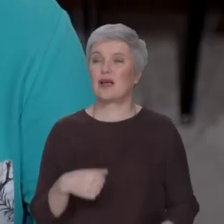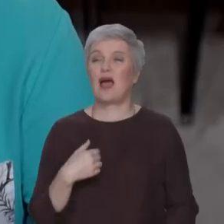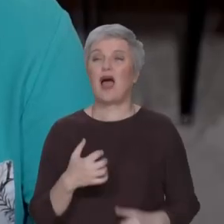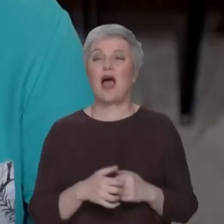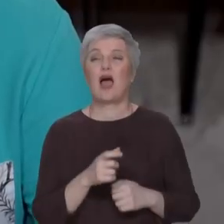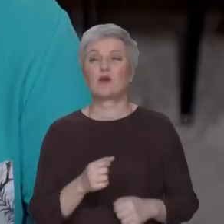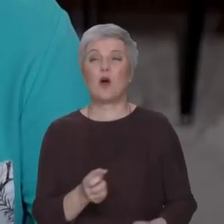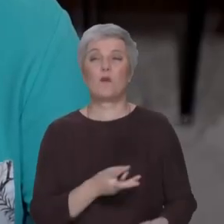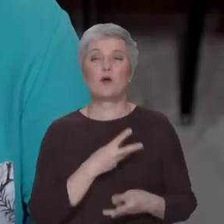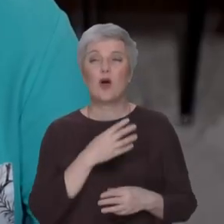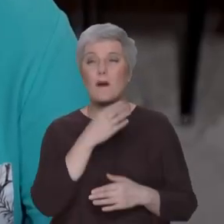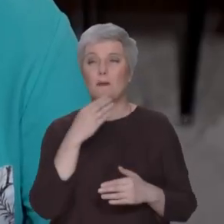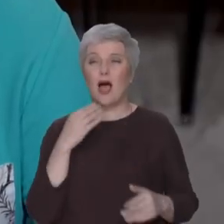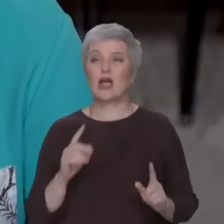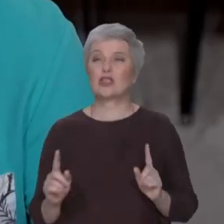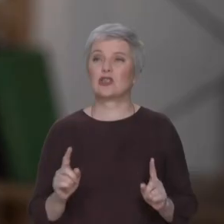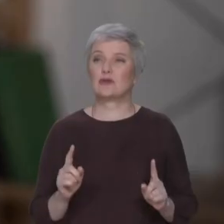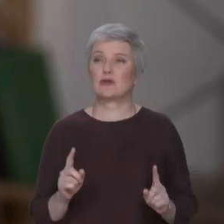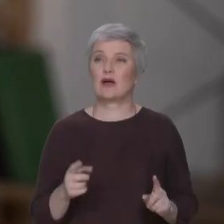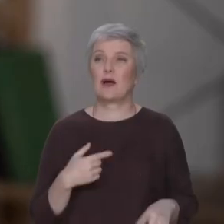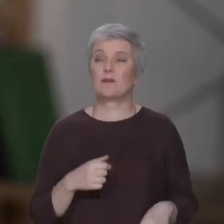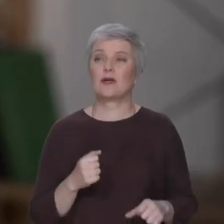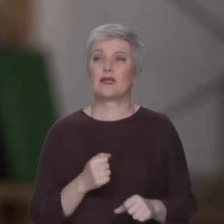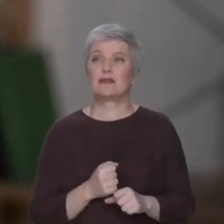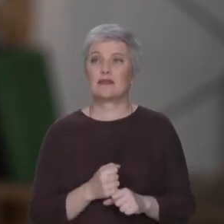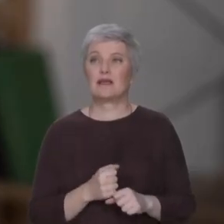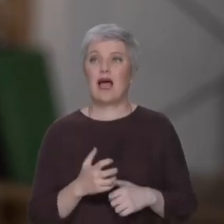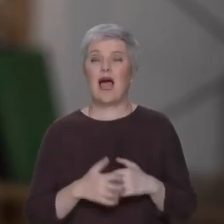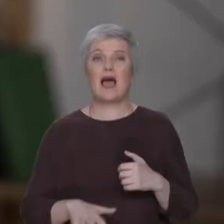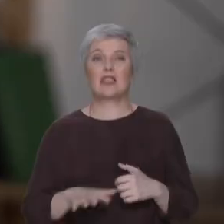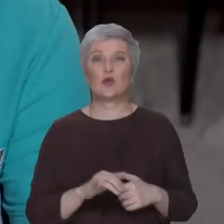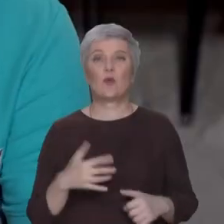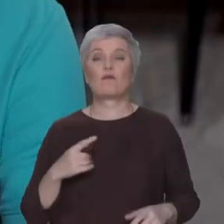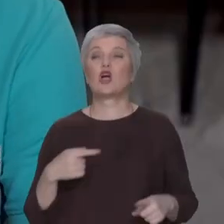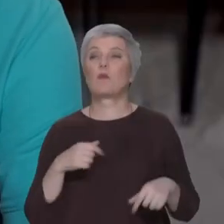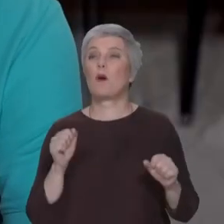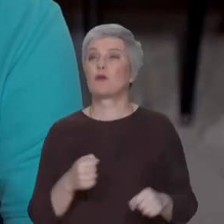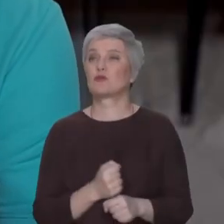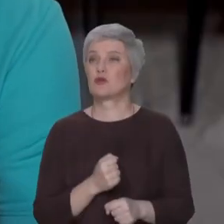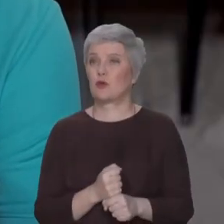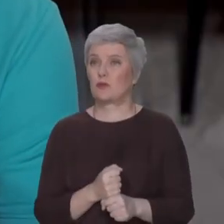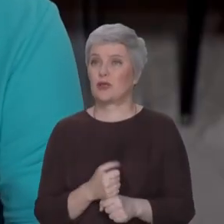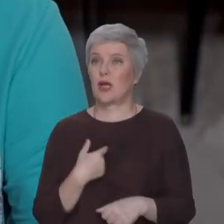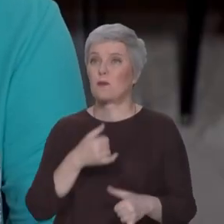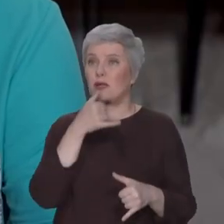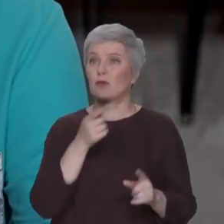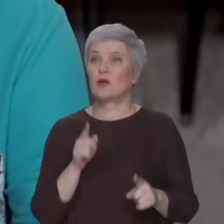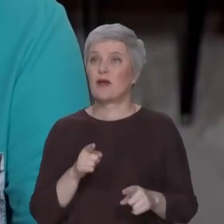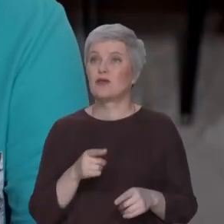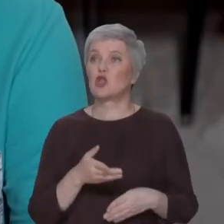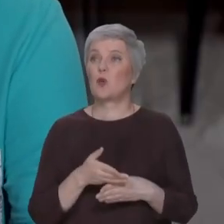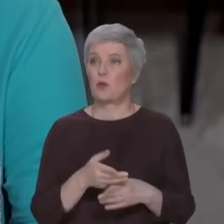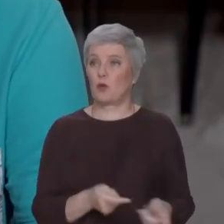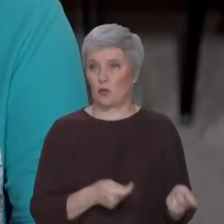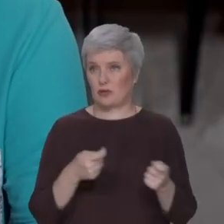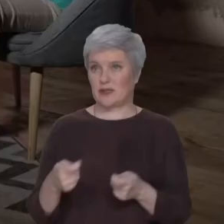бажав багато чого. І, да, подивитися. Ми зробили акцію «Я Херсонщина у Львові», тому що, а що ми можемо зробити? Так? Ми не можемо навіть туди волонтерську допомогу